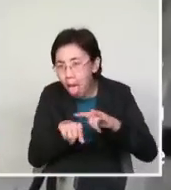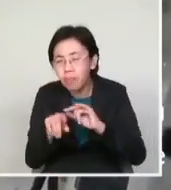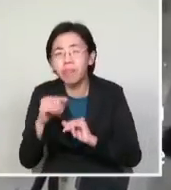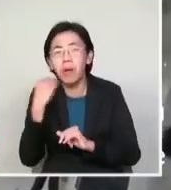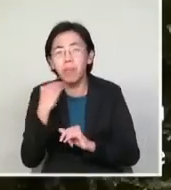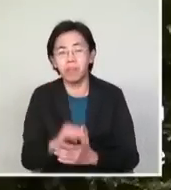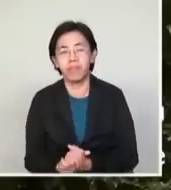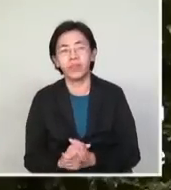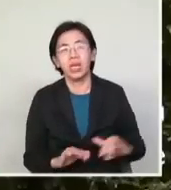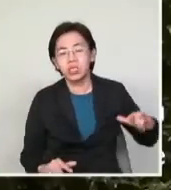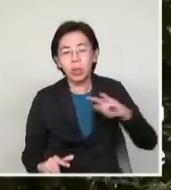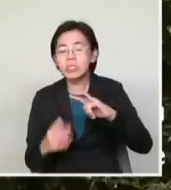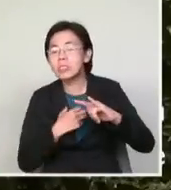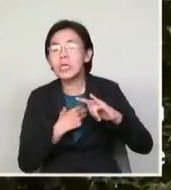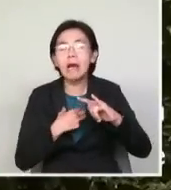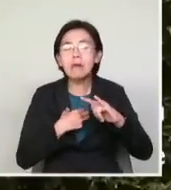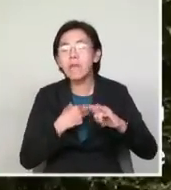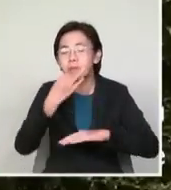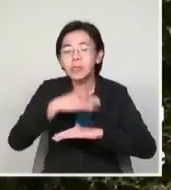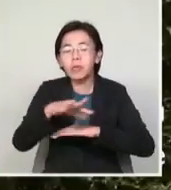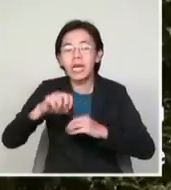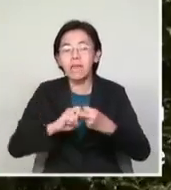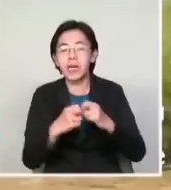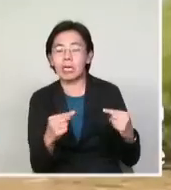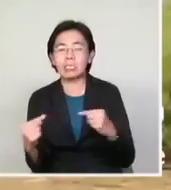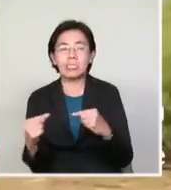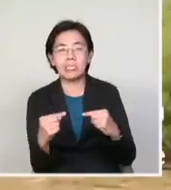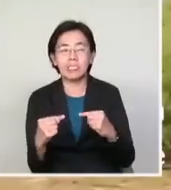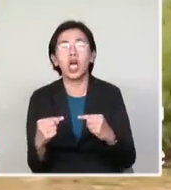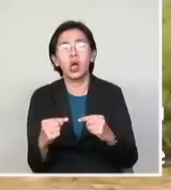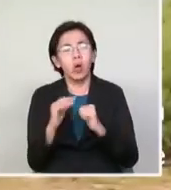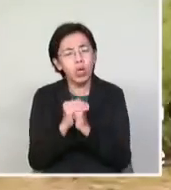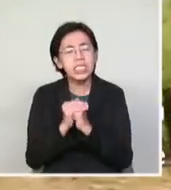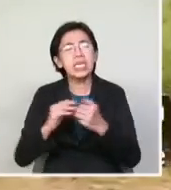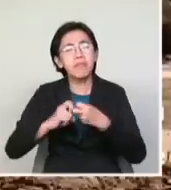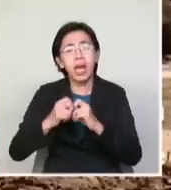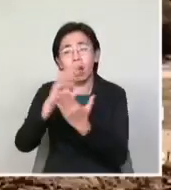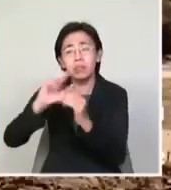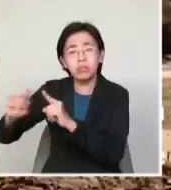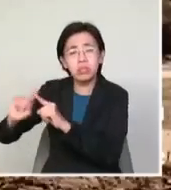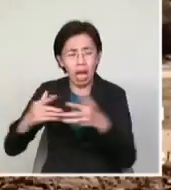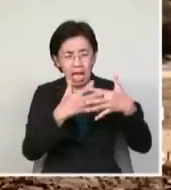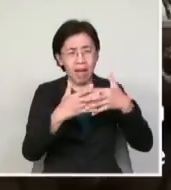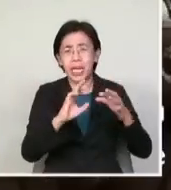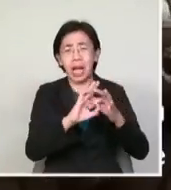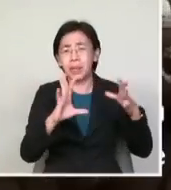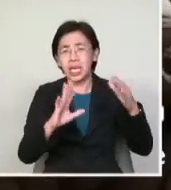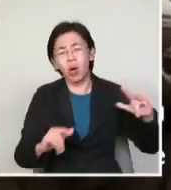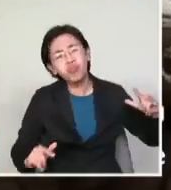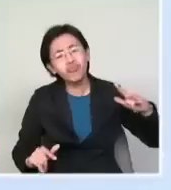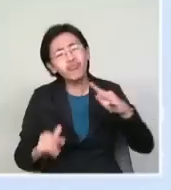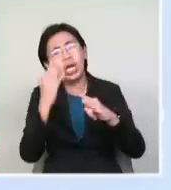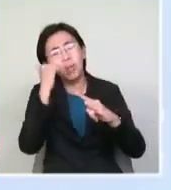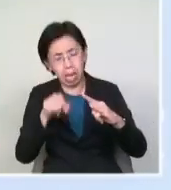เริ่มเข้ามาเหมือนพยายามจะเข้ามามีบทบาทกับประเด็นข้อพิพาทในทะเลจีนใต้ทั้งที่จริงๆแล้วเนี่ยสหรัฐอเมริกาไม่ได้มีส่วนเกี่ยวข้องอะไรใน